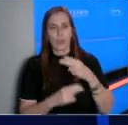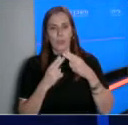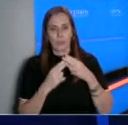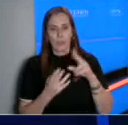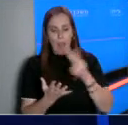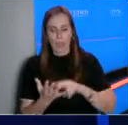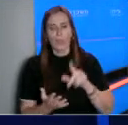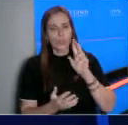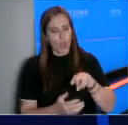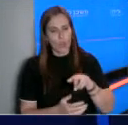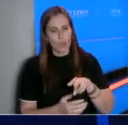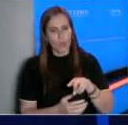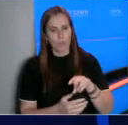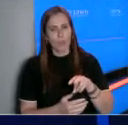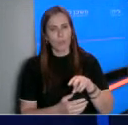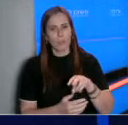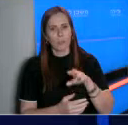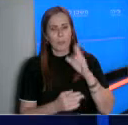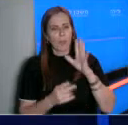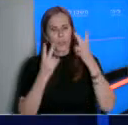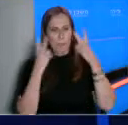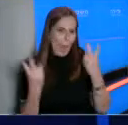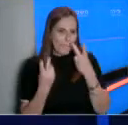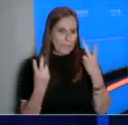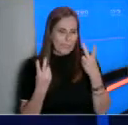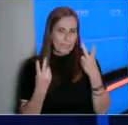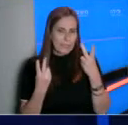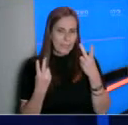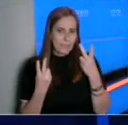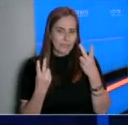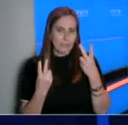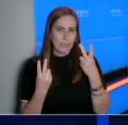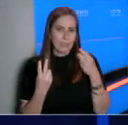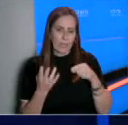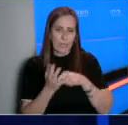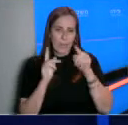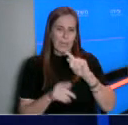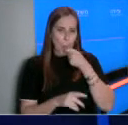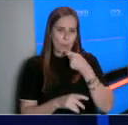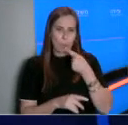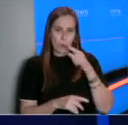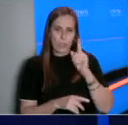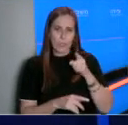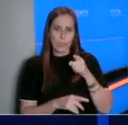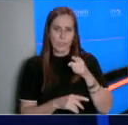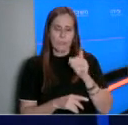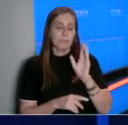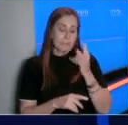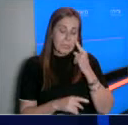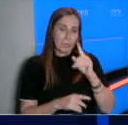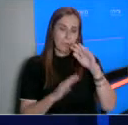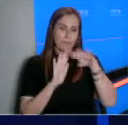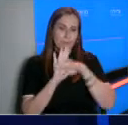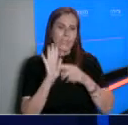כדי שאנשים יבינו, יש פרופיל שמחפשים אותו במדינת ישראל כדי להגיע למודיעין, הם אומרים שצריך פרופיל מודיעין,